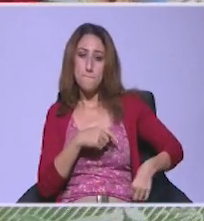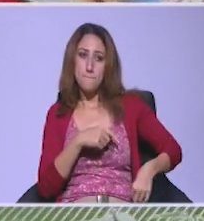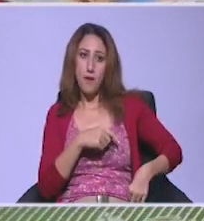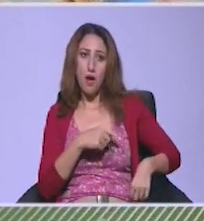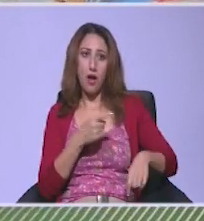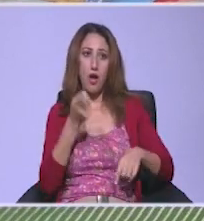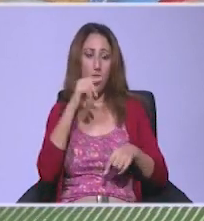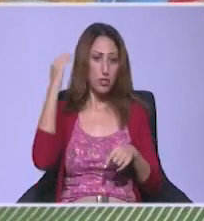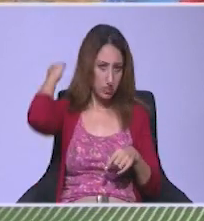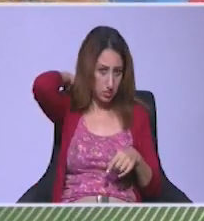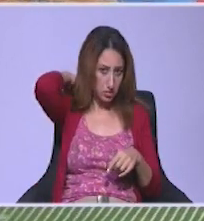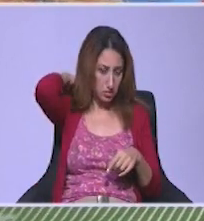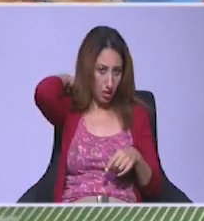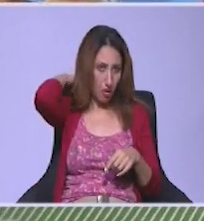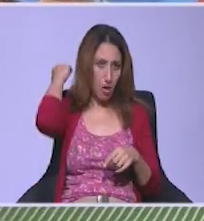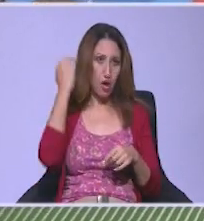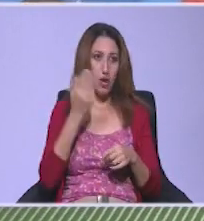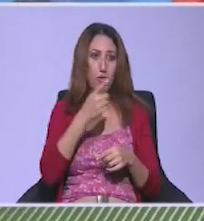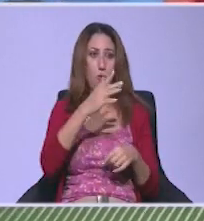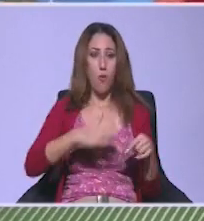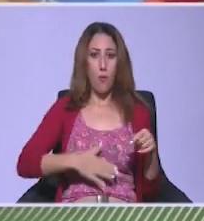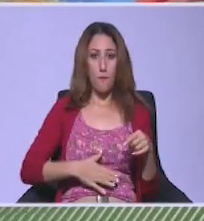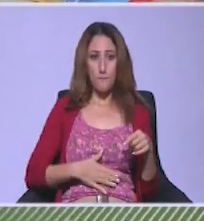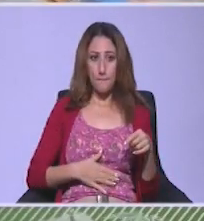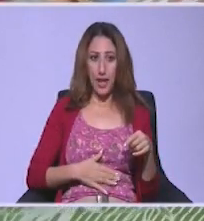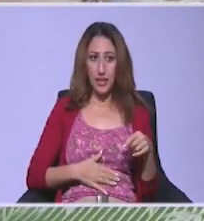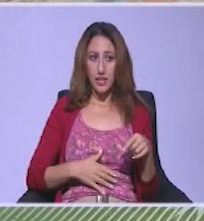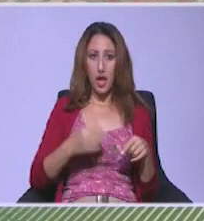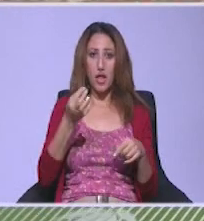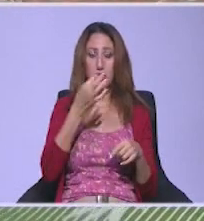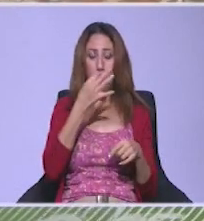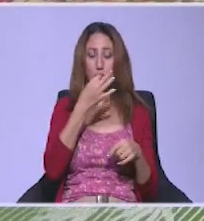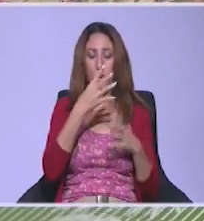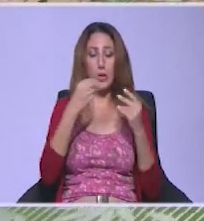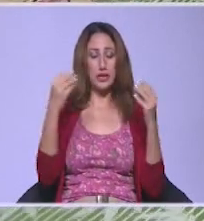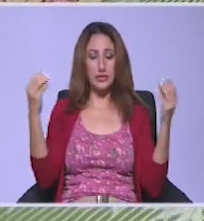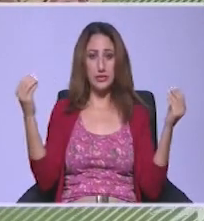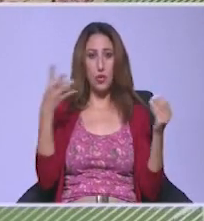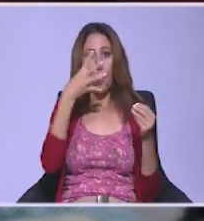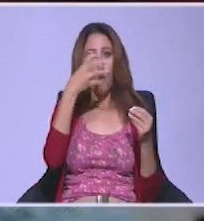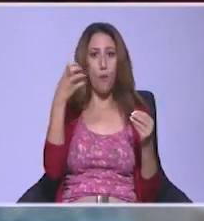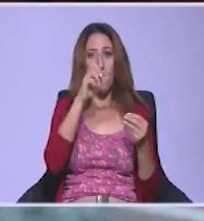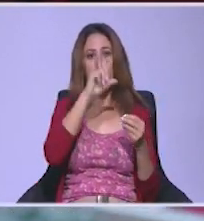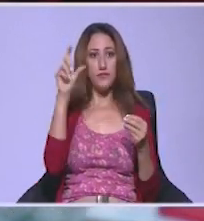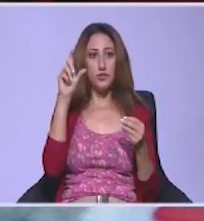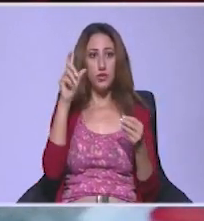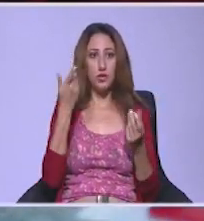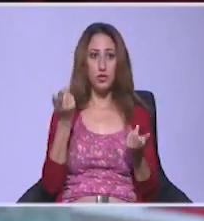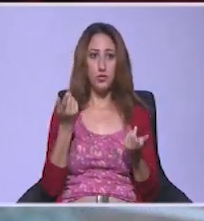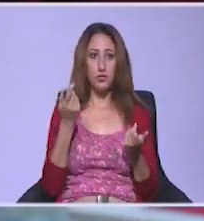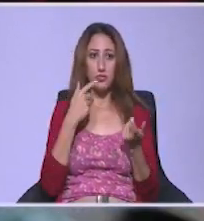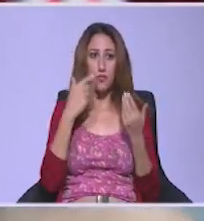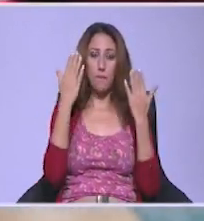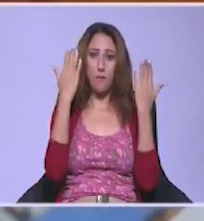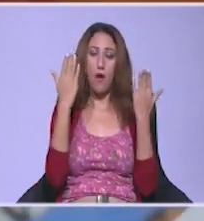غضروف، إن قدرت أجيب ومعدة. أجيب علاج كتير يعني بتاع 400 جنيه في الشهر بس، وربنا يكفيك